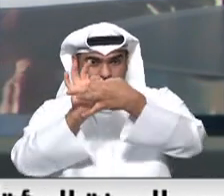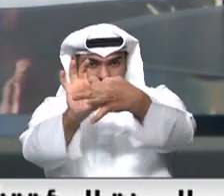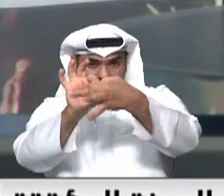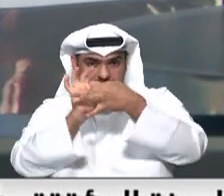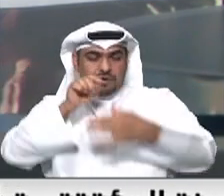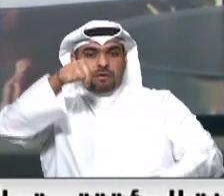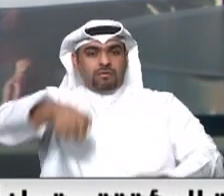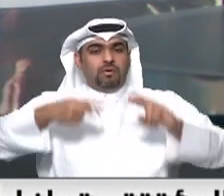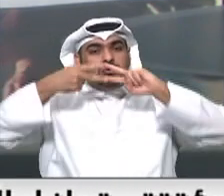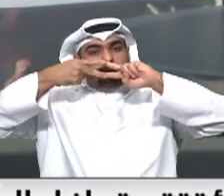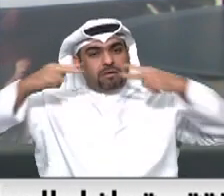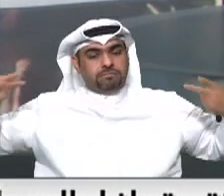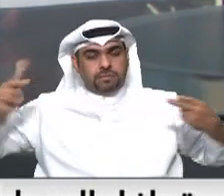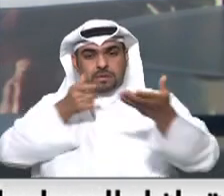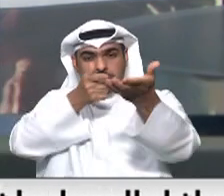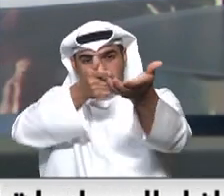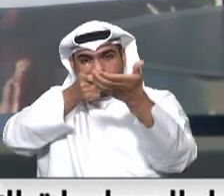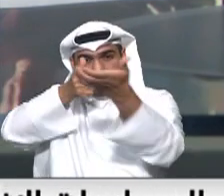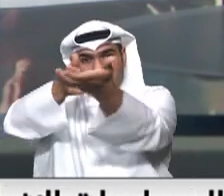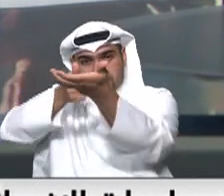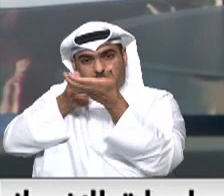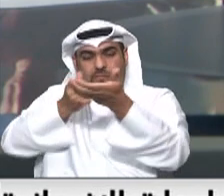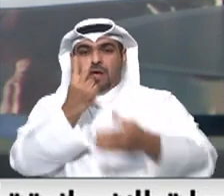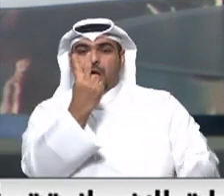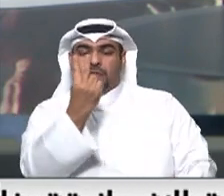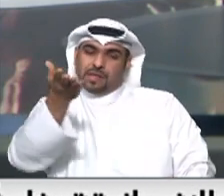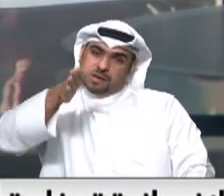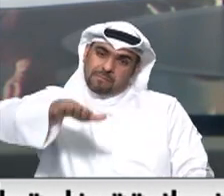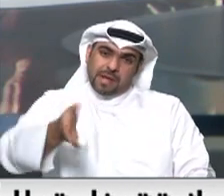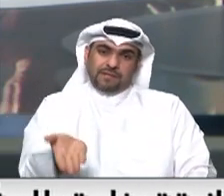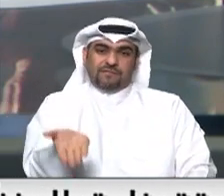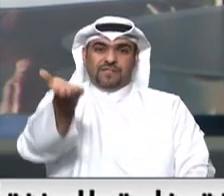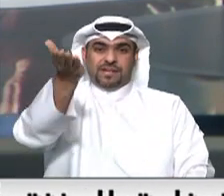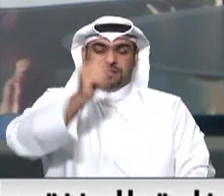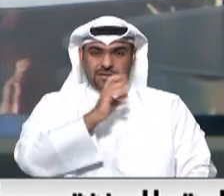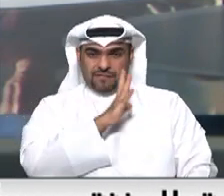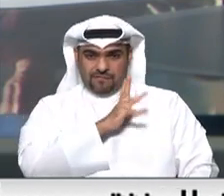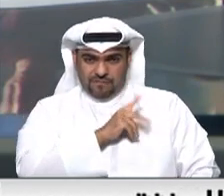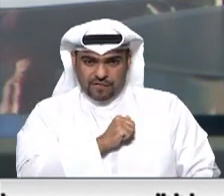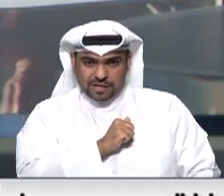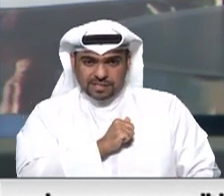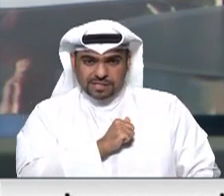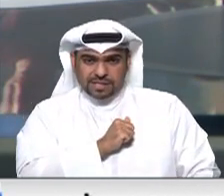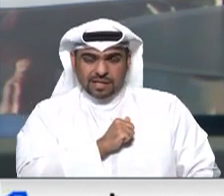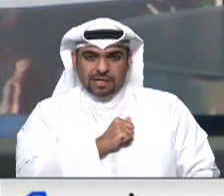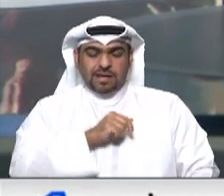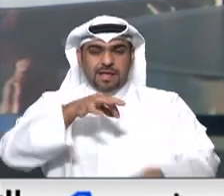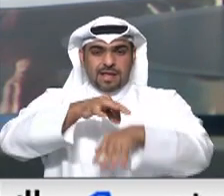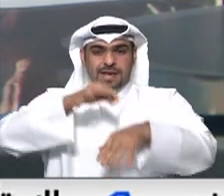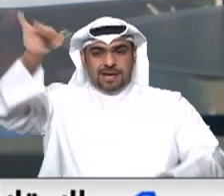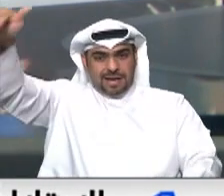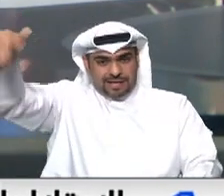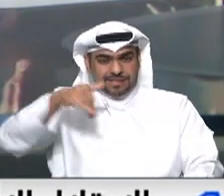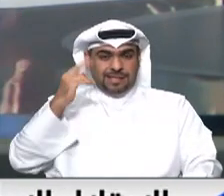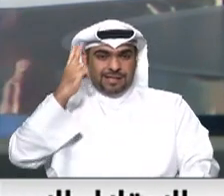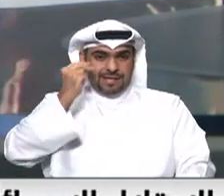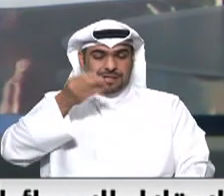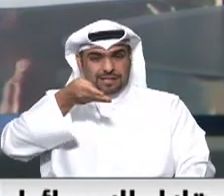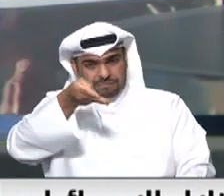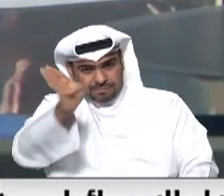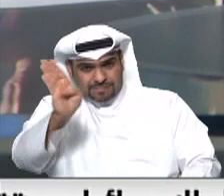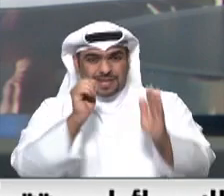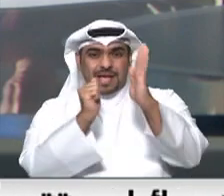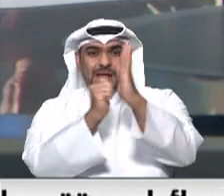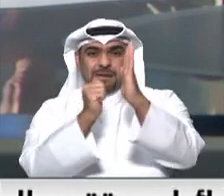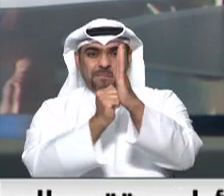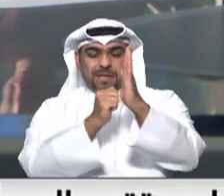مواطنين حاولوا العودة إلى شمال قطاع غزة. ونقلت سيارة الإسعاف المصابين من المنطقة الفاصلة بين جنوب وشمال القطاع